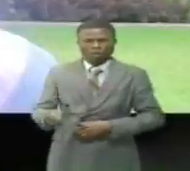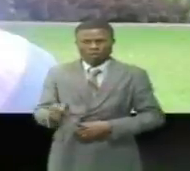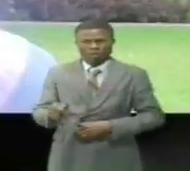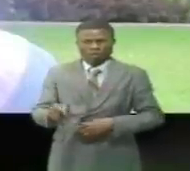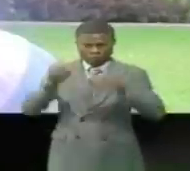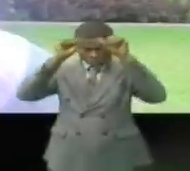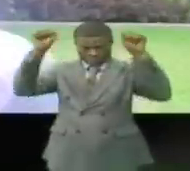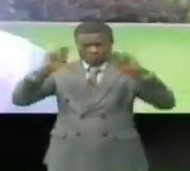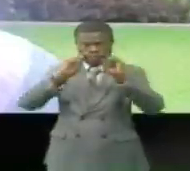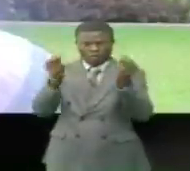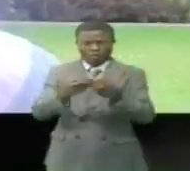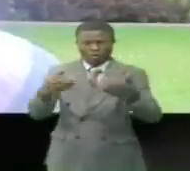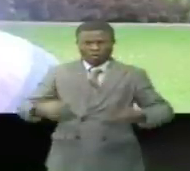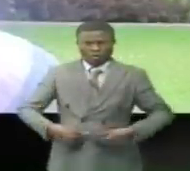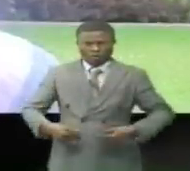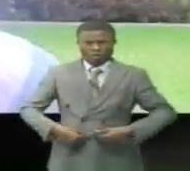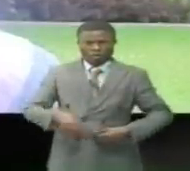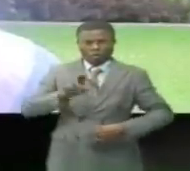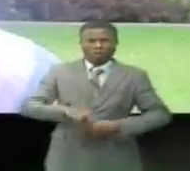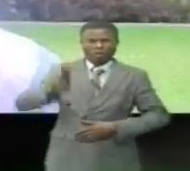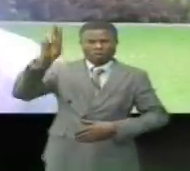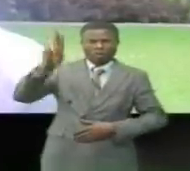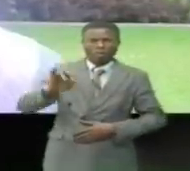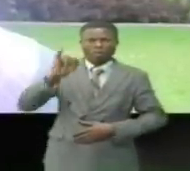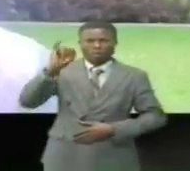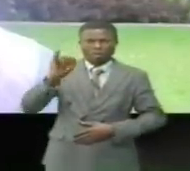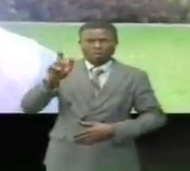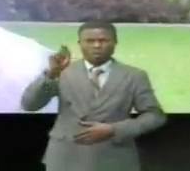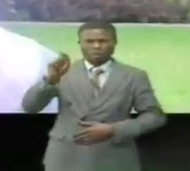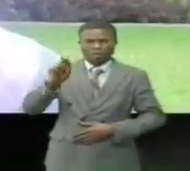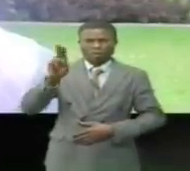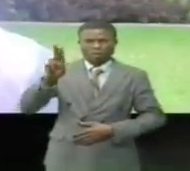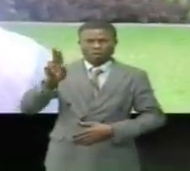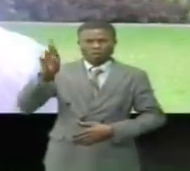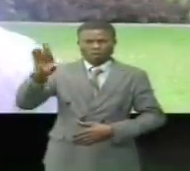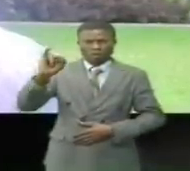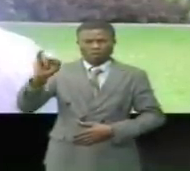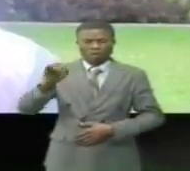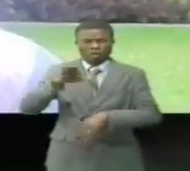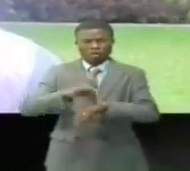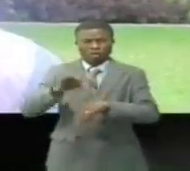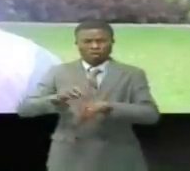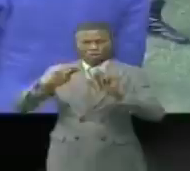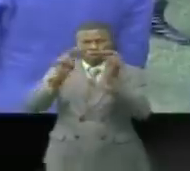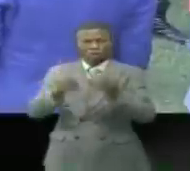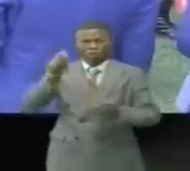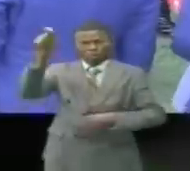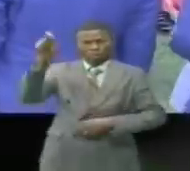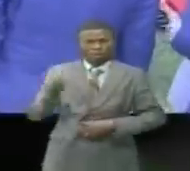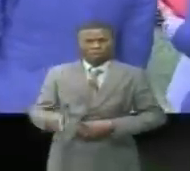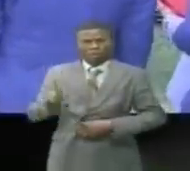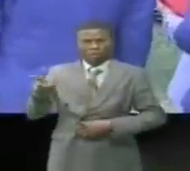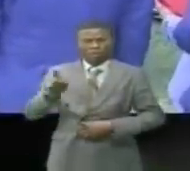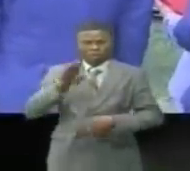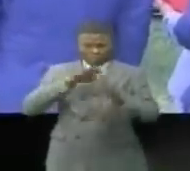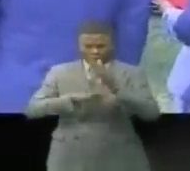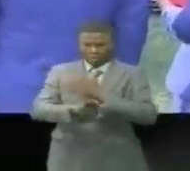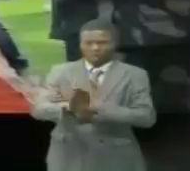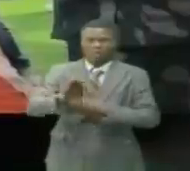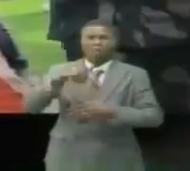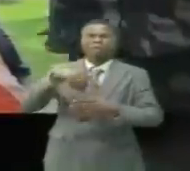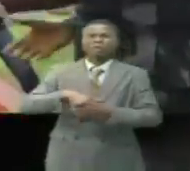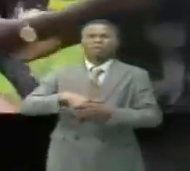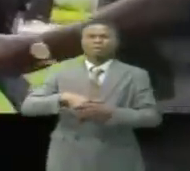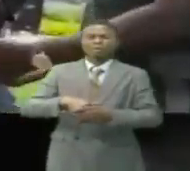de la Ligue de jeunes de l'IDPS à Ituri, c'est une occasion pour les groupes armés de l'Ituri d'adhérer définitivement